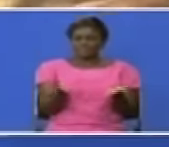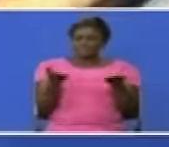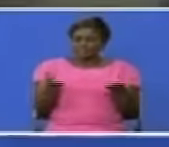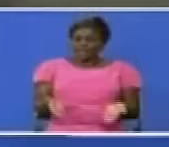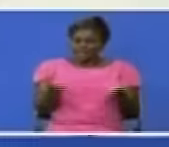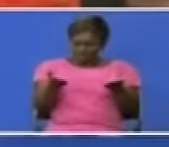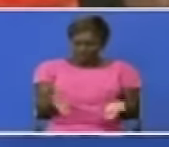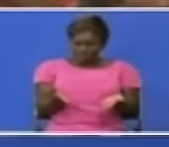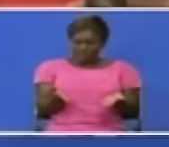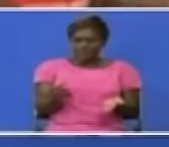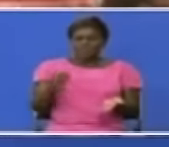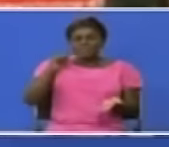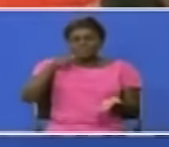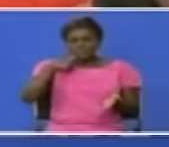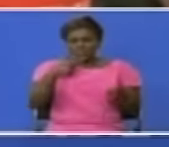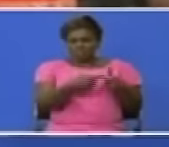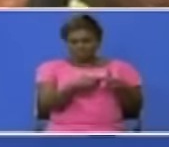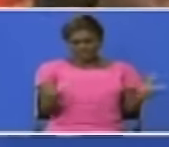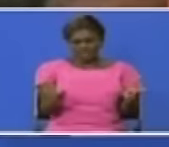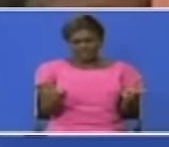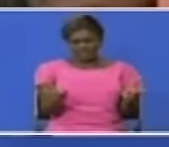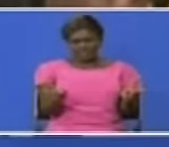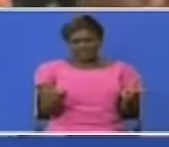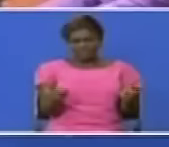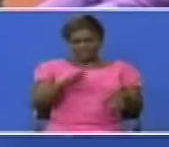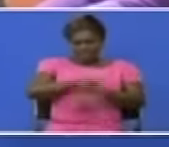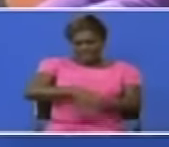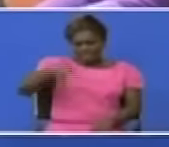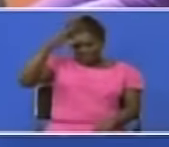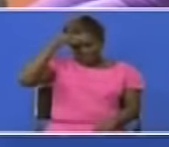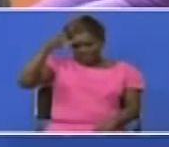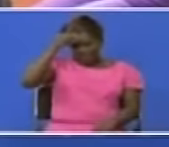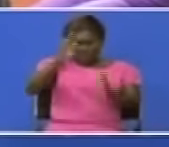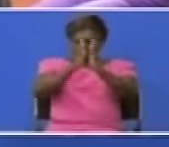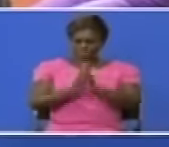Sasa kwao ni mwanzo mpya. Akiwa jela, Charles alipata elimu ya dini